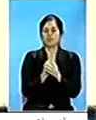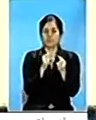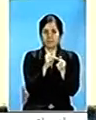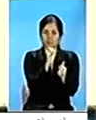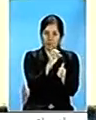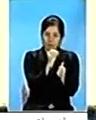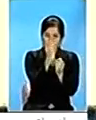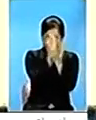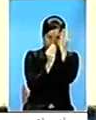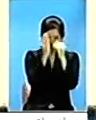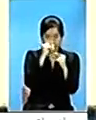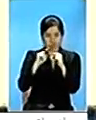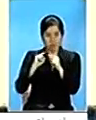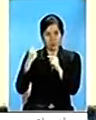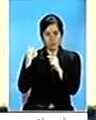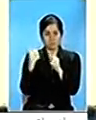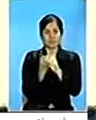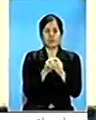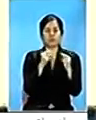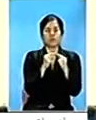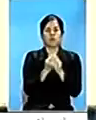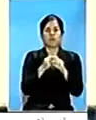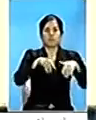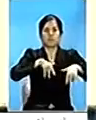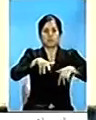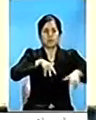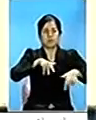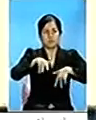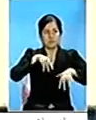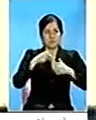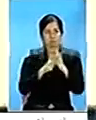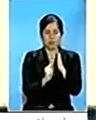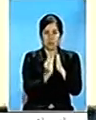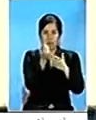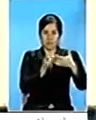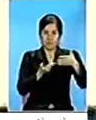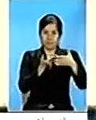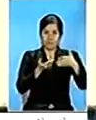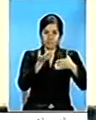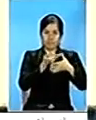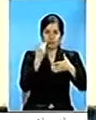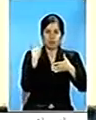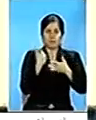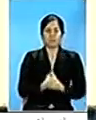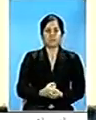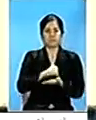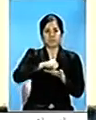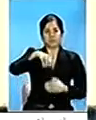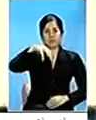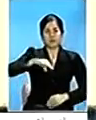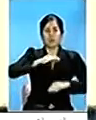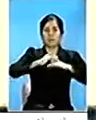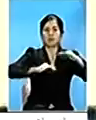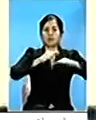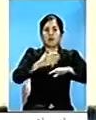ให้การศึกษาทางด้านการเมืองกับประชาชนของเขาตั้งแต่ปฐมสภาพัฒนาการเมืองได้เรียนรู้แล้วก็หาความ